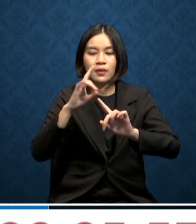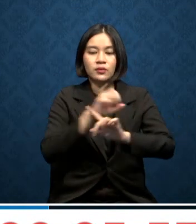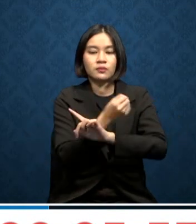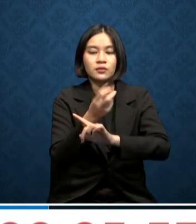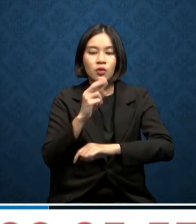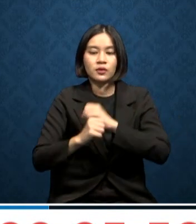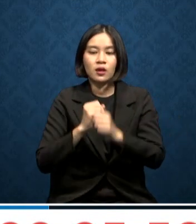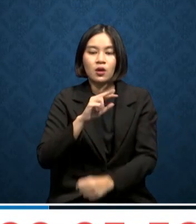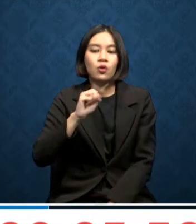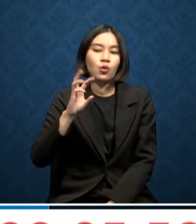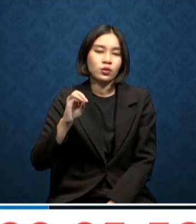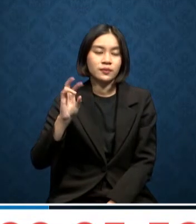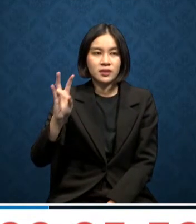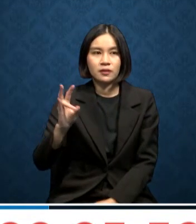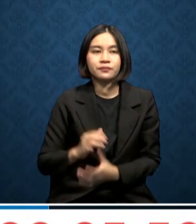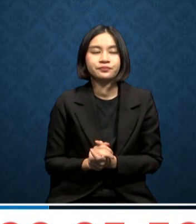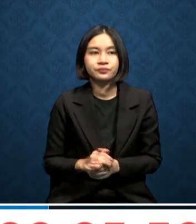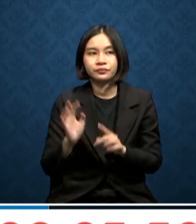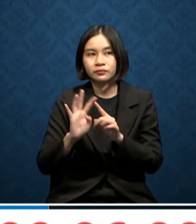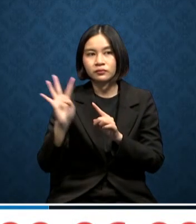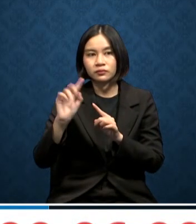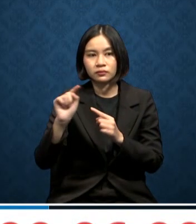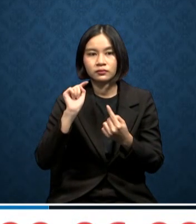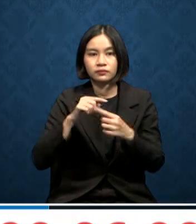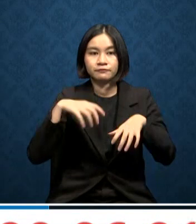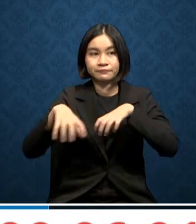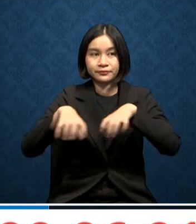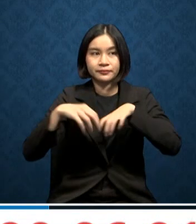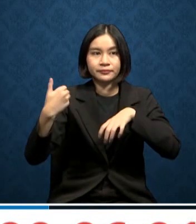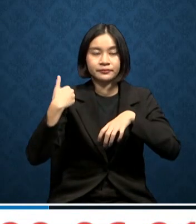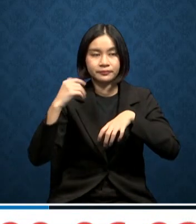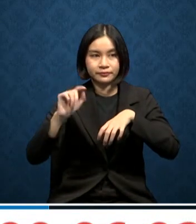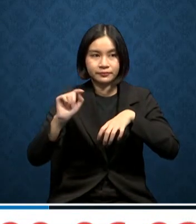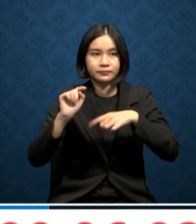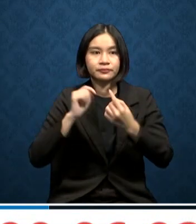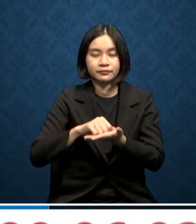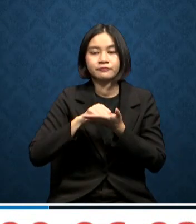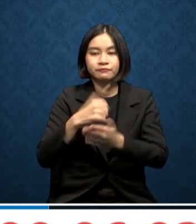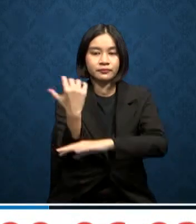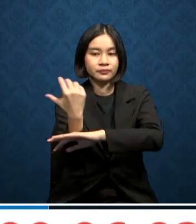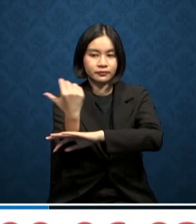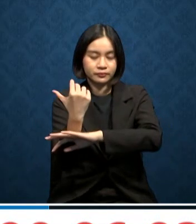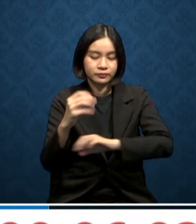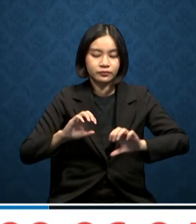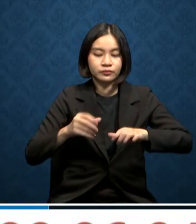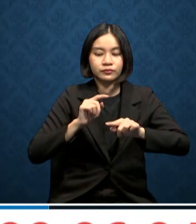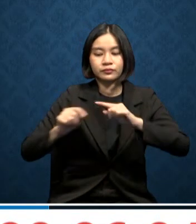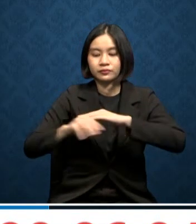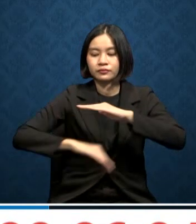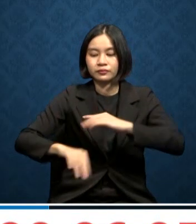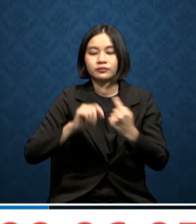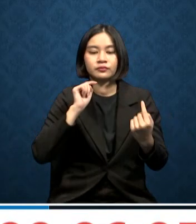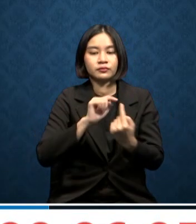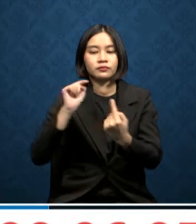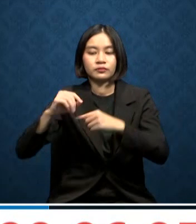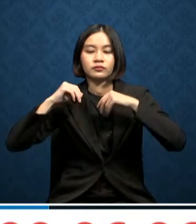สมัสุเก็ดทผ่านมา4. ด้านการจัดการใหมีบการกระจายเสียงบริงกโดทัิและบิกโทรคมมณ์ปืนฐานโดยถั่วถึงและ